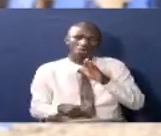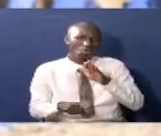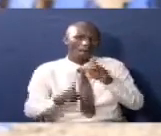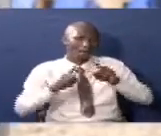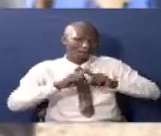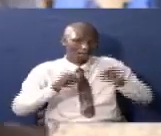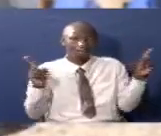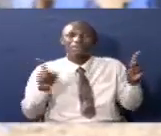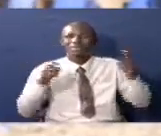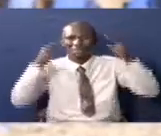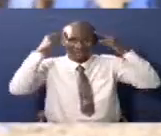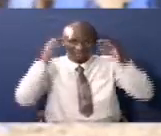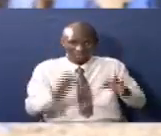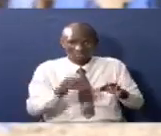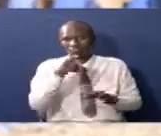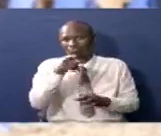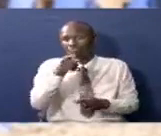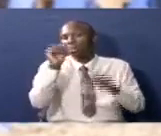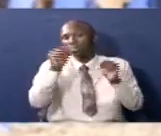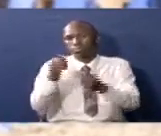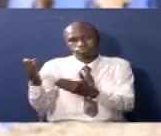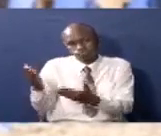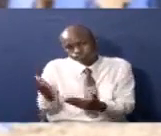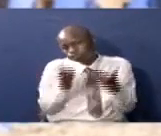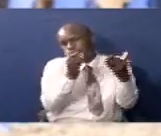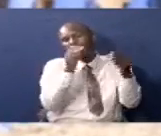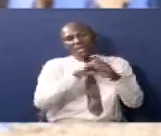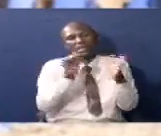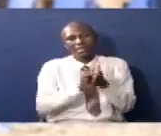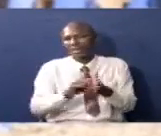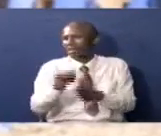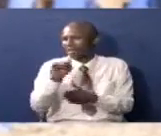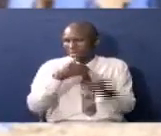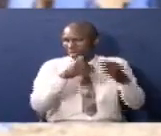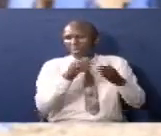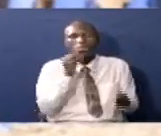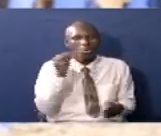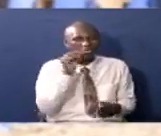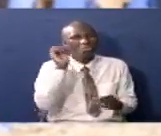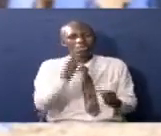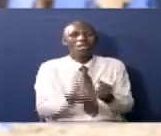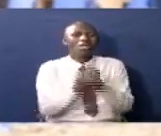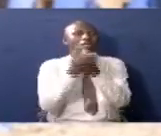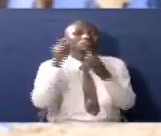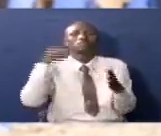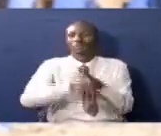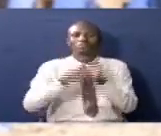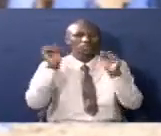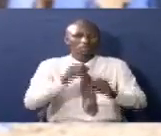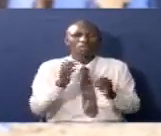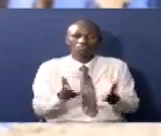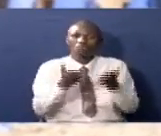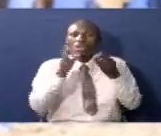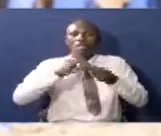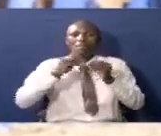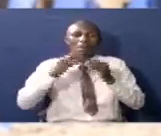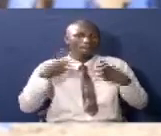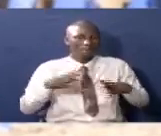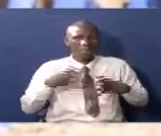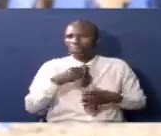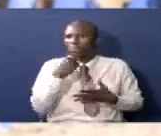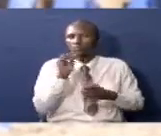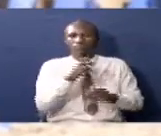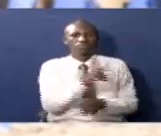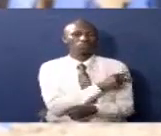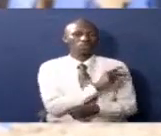ndi matambi taya makwete Nzanzo I kuisio nesia ndoa ni medho mbite thesia vanene muno kukilia namba ya ndu ala meovikia